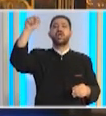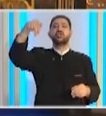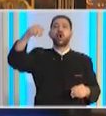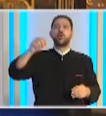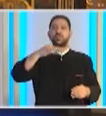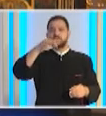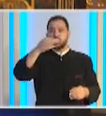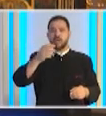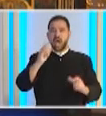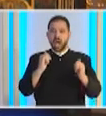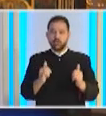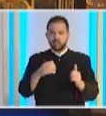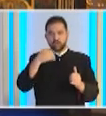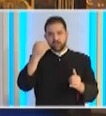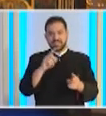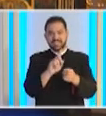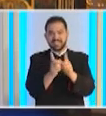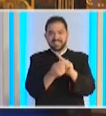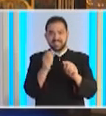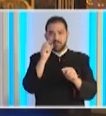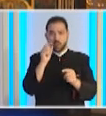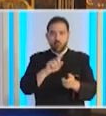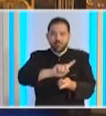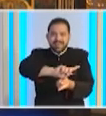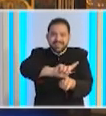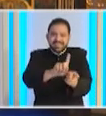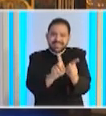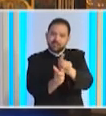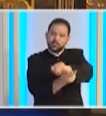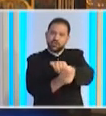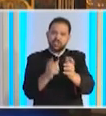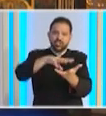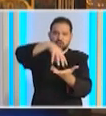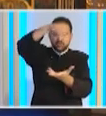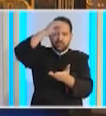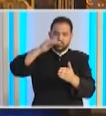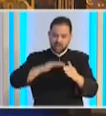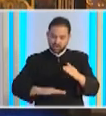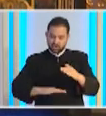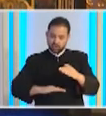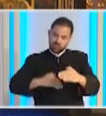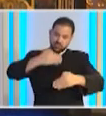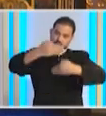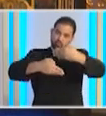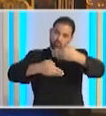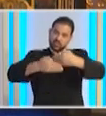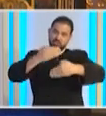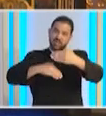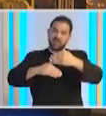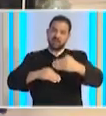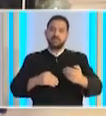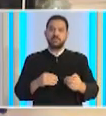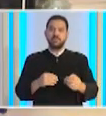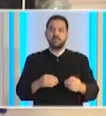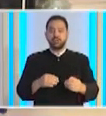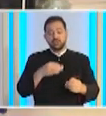schimbă, omul de fapt își răstoarnă sau își răsucește sufletul de la cele de jos spre cele de sus și în același timp